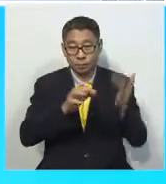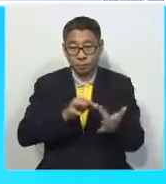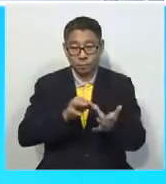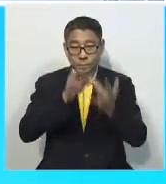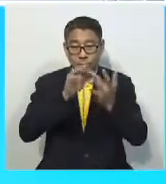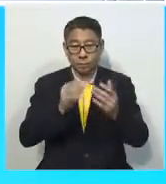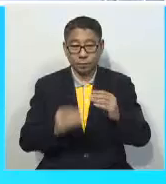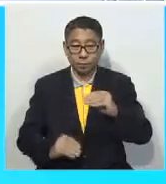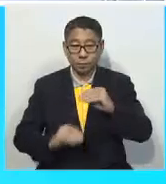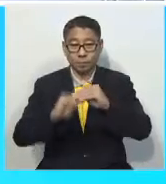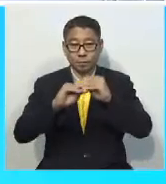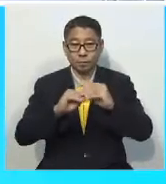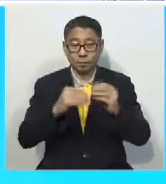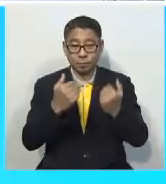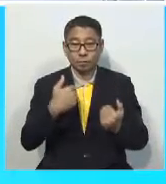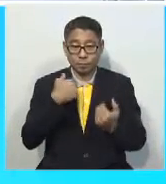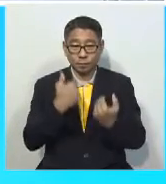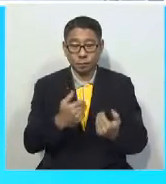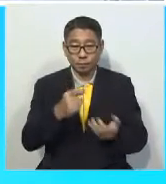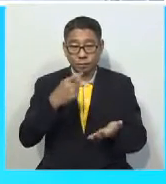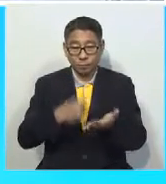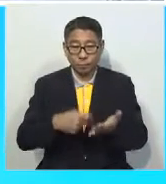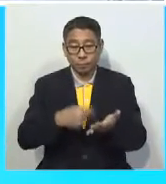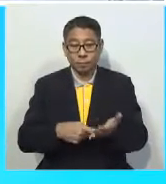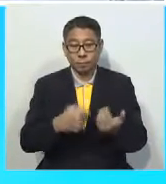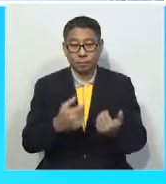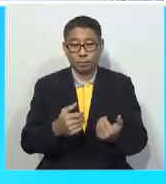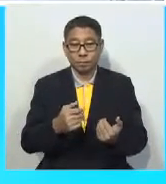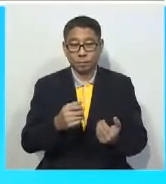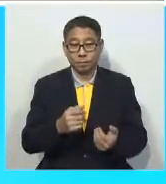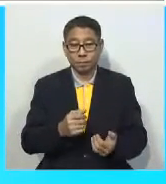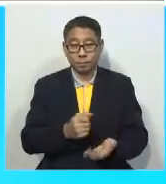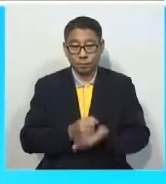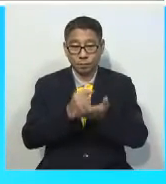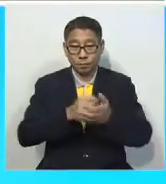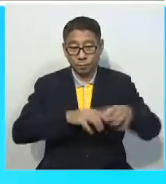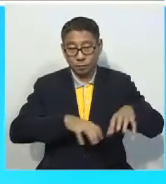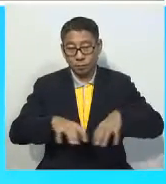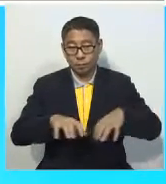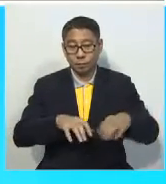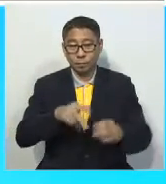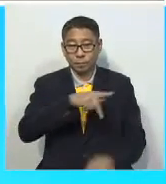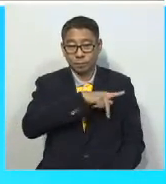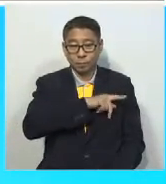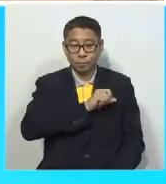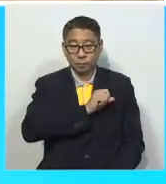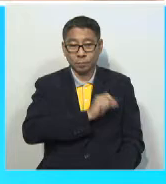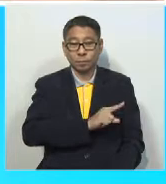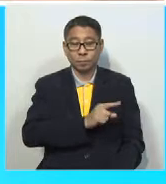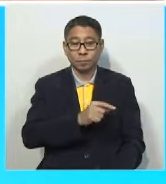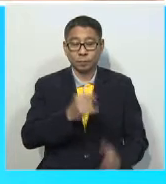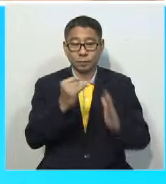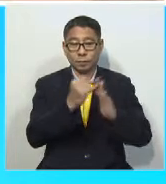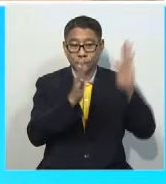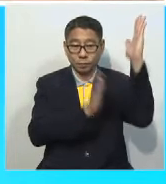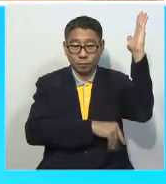ากงานปกตินะครับเพื่อเป็นหลักประกันว่าการบริหารงานของสำนักงานพระพุทธศาสนาแห่งชาติในจังหวัดช